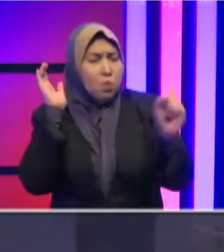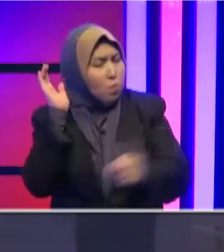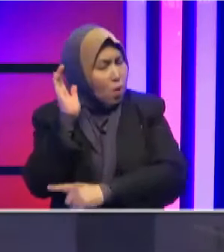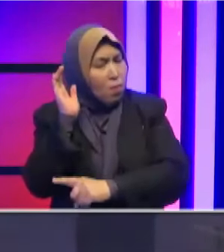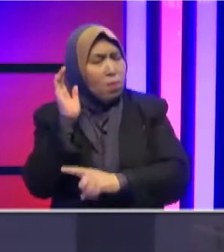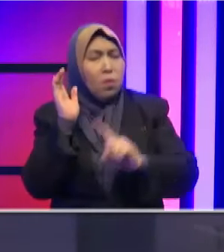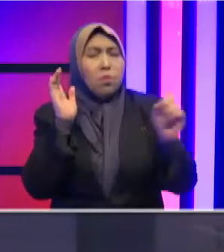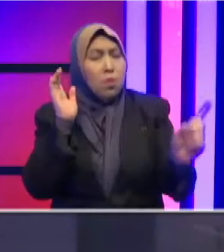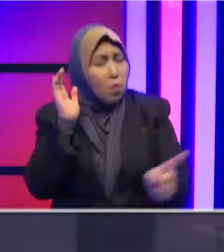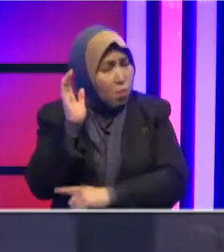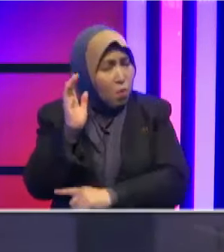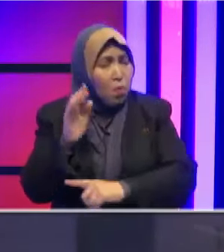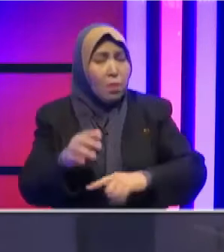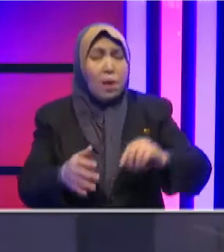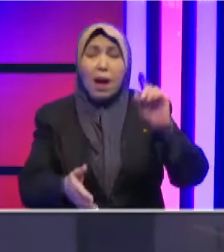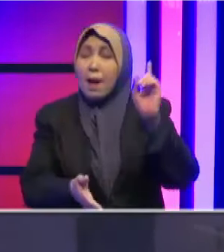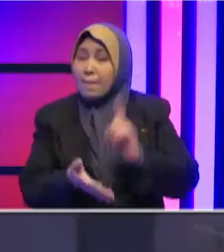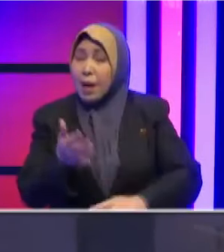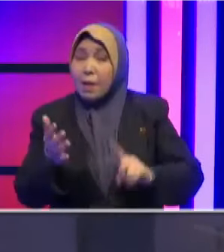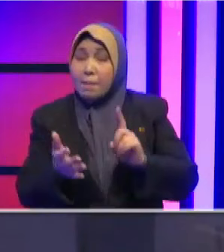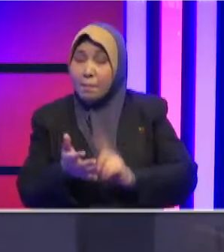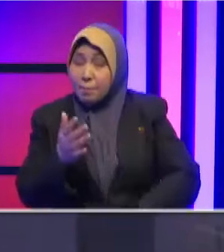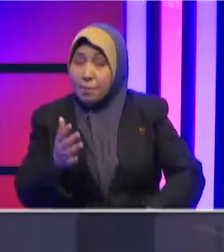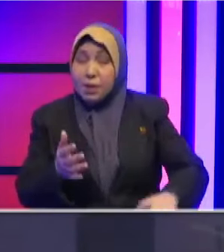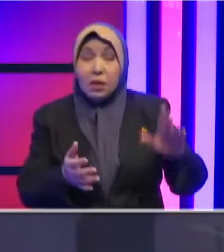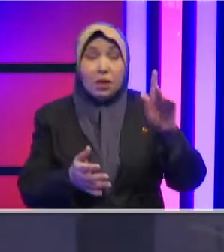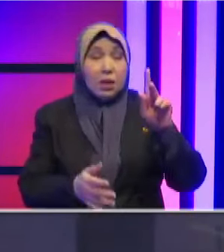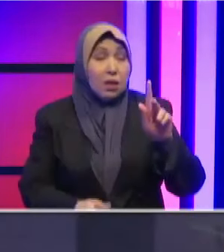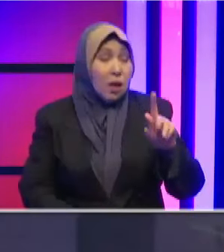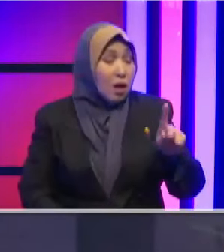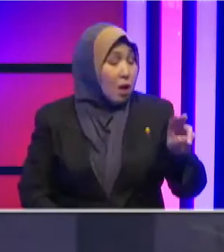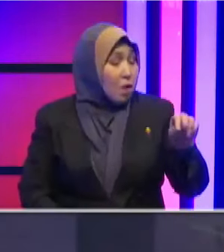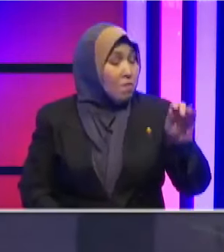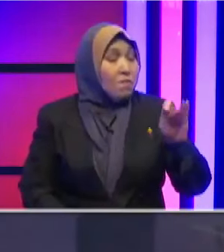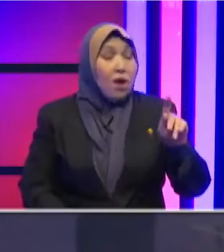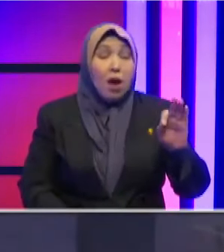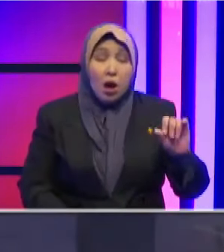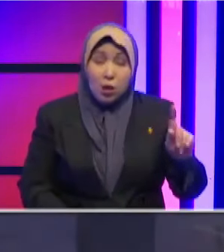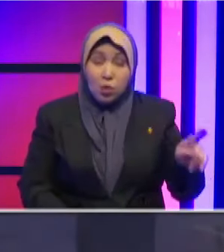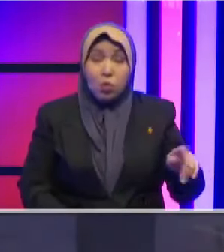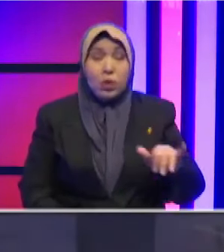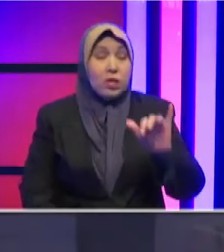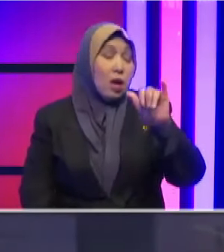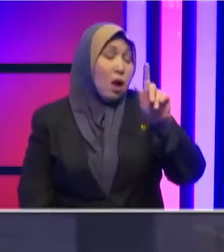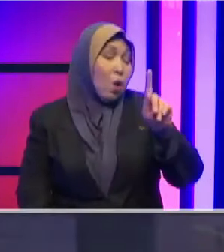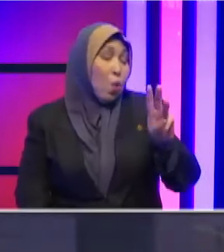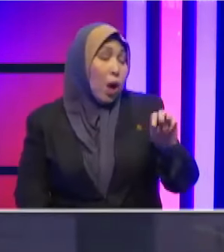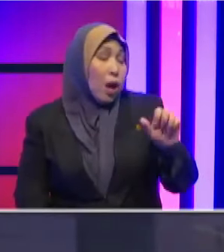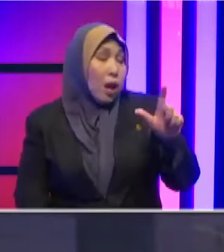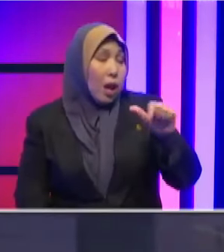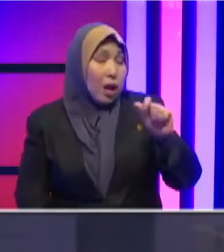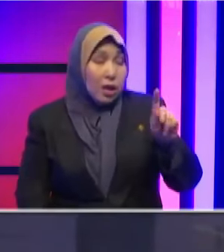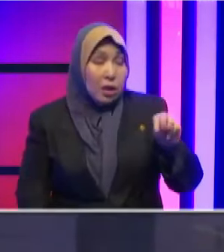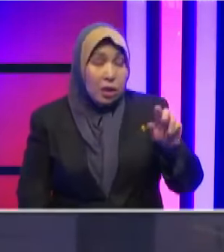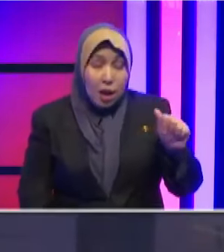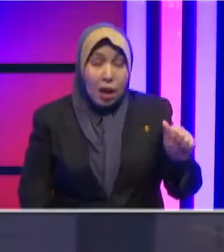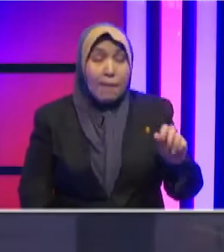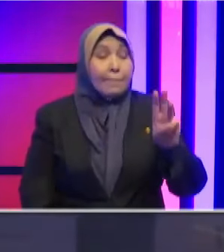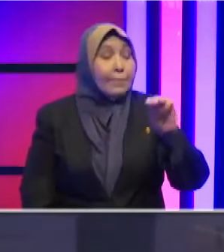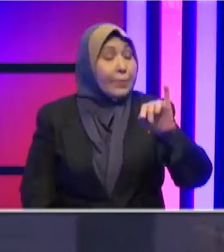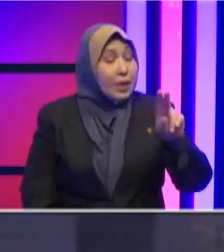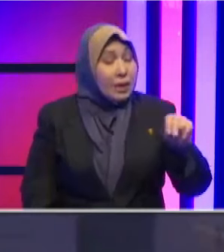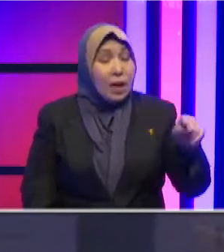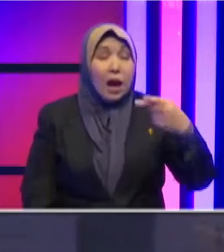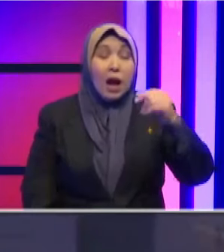khottun absorb lazim nakafaru ya Wilona kodokuna fear of letting minhaj